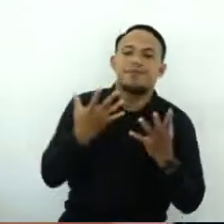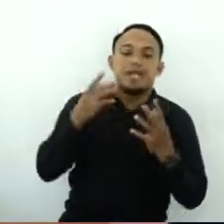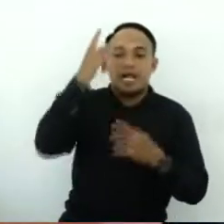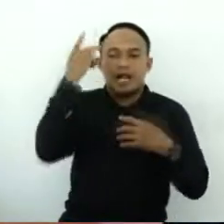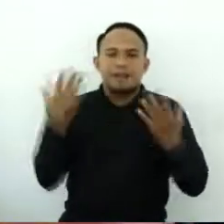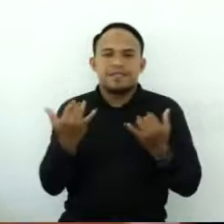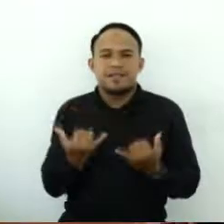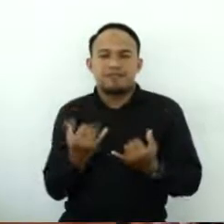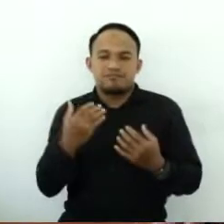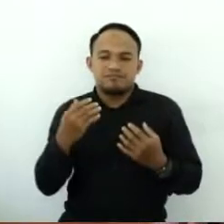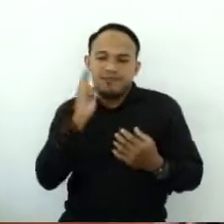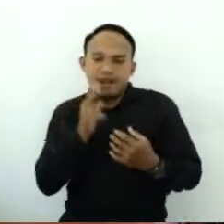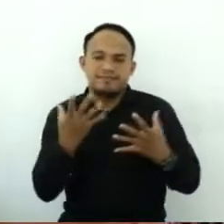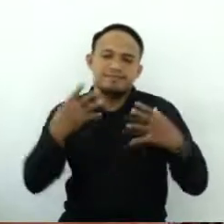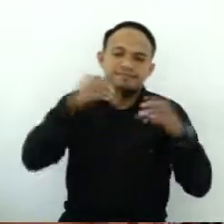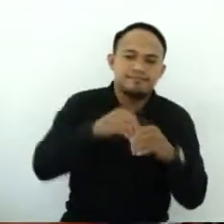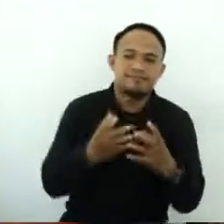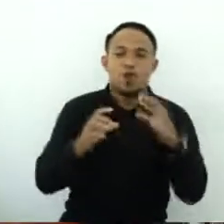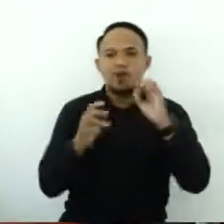parahnya